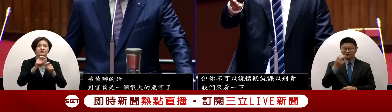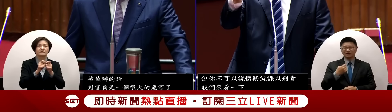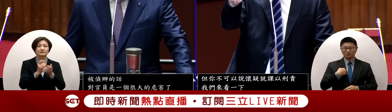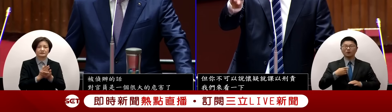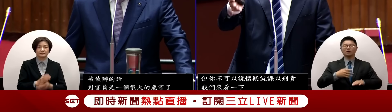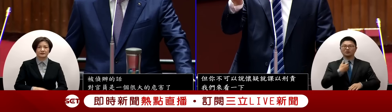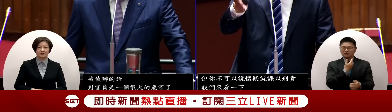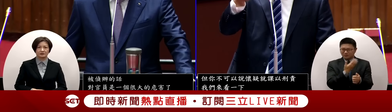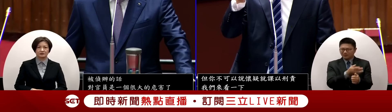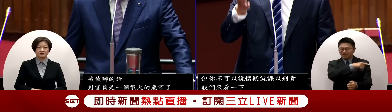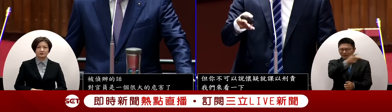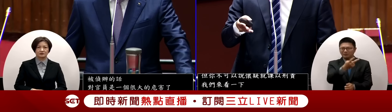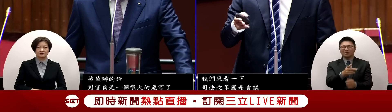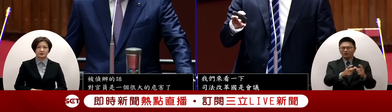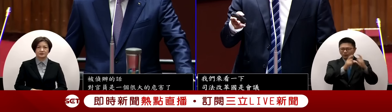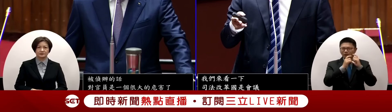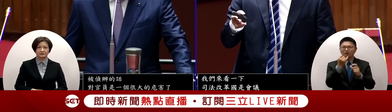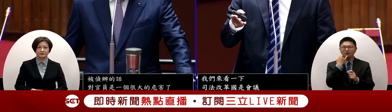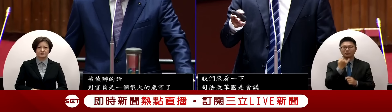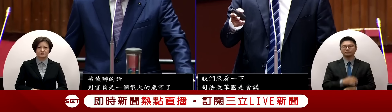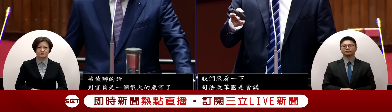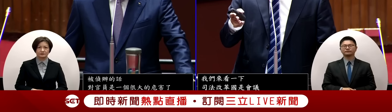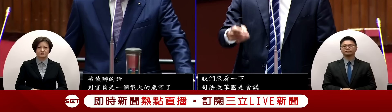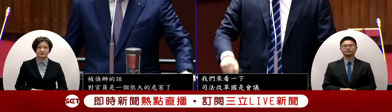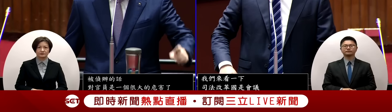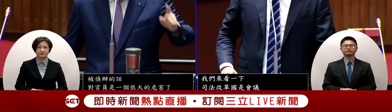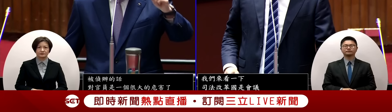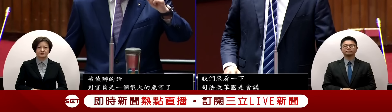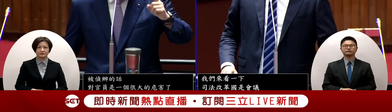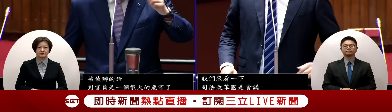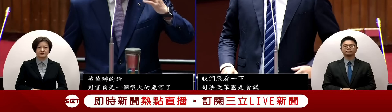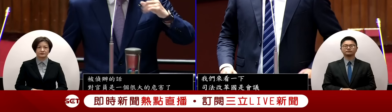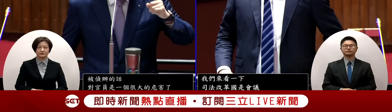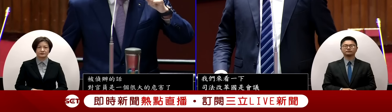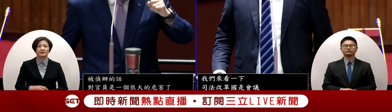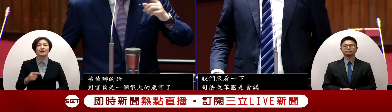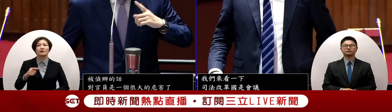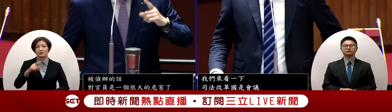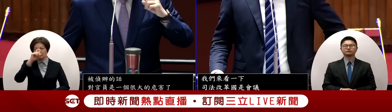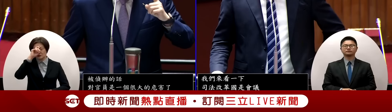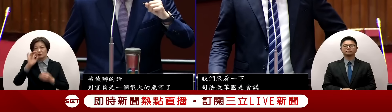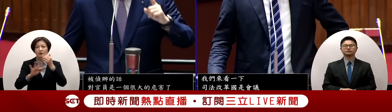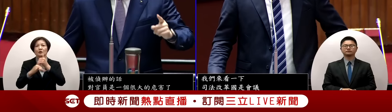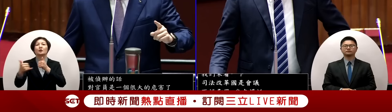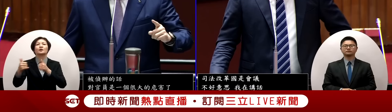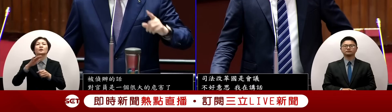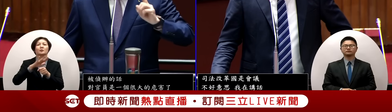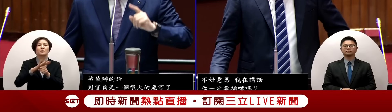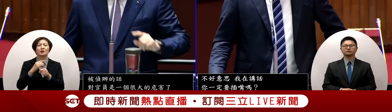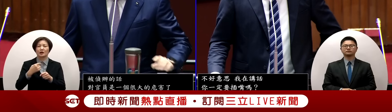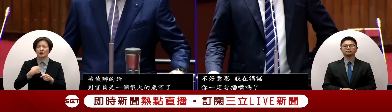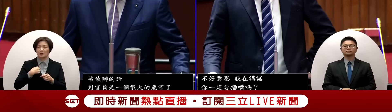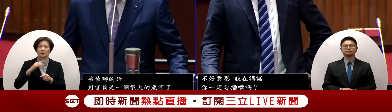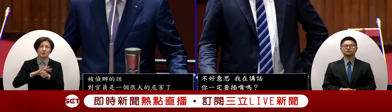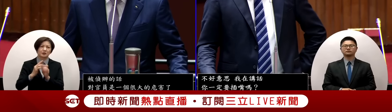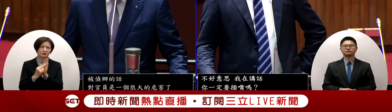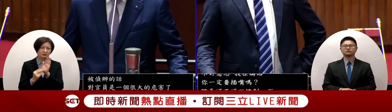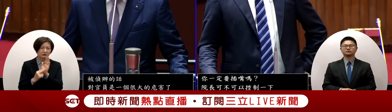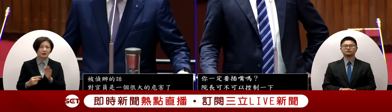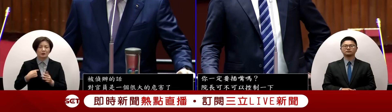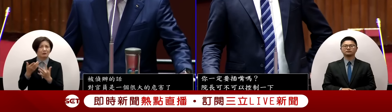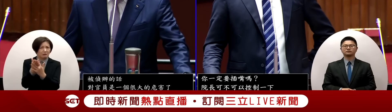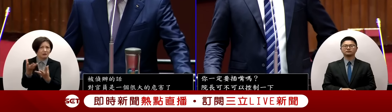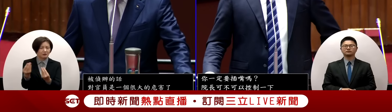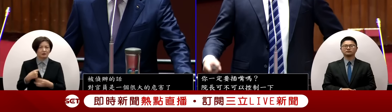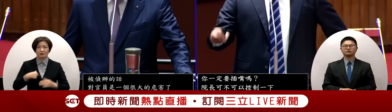都会给他们时间回答。 委员，对不起，时间暂停。 是， 我有请求委员让我讲一句话，我有请求，我不是直接的插话，